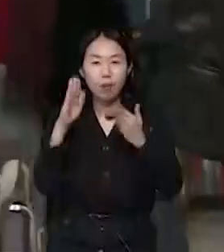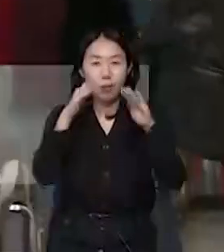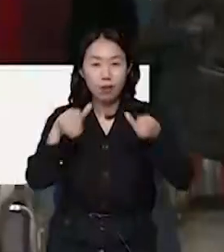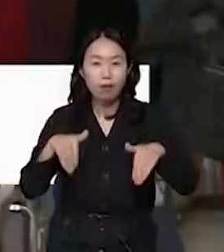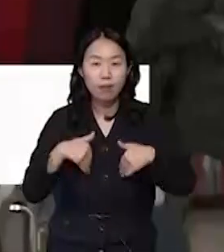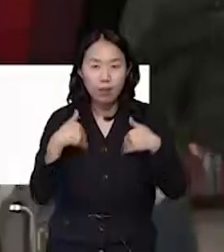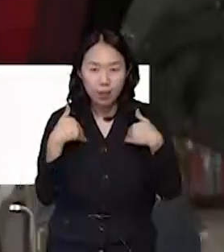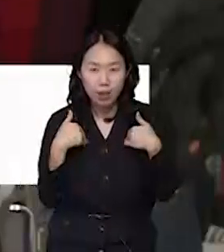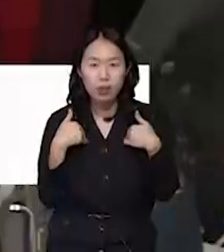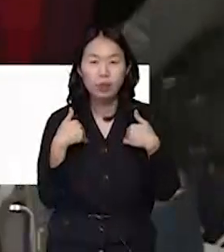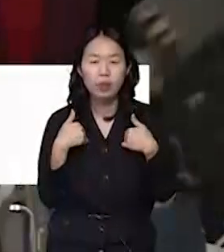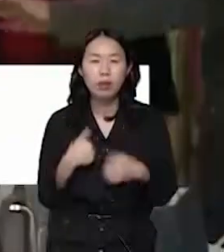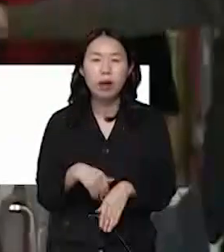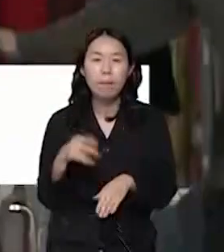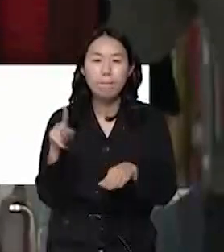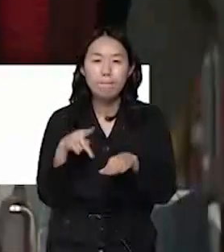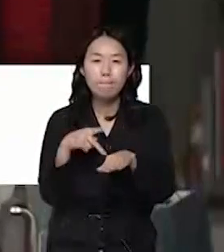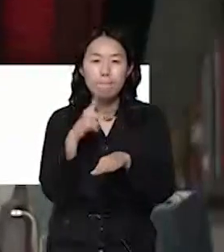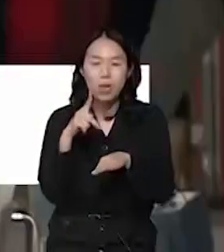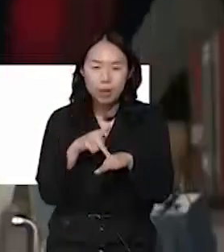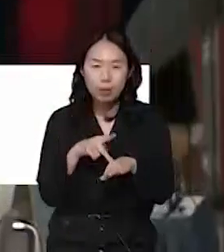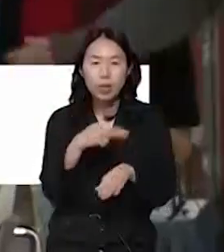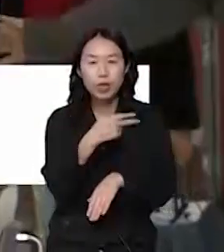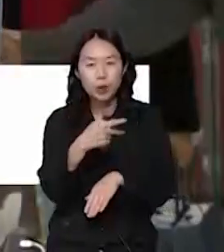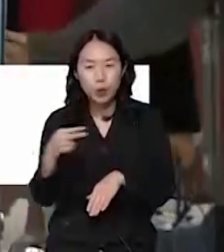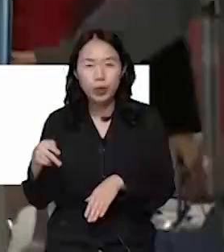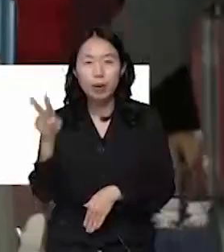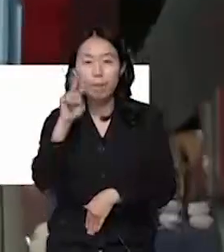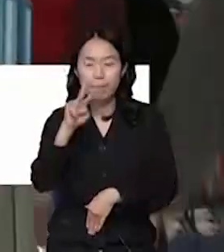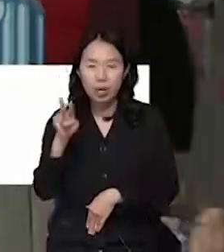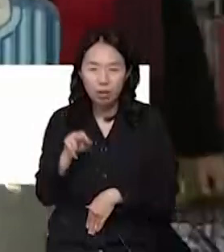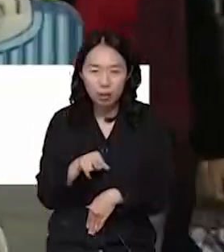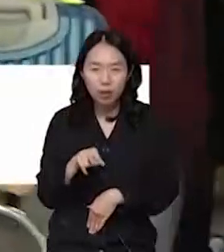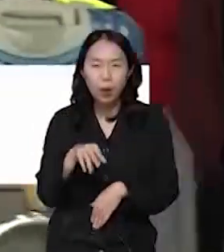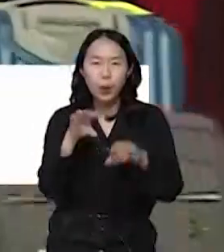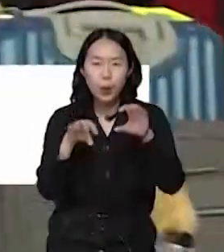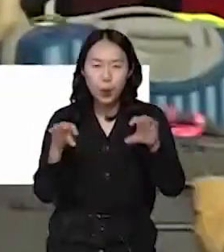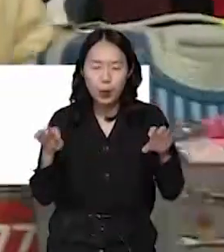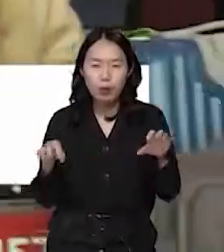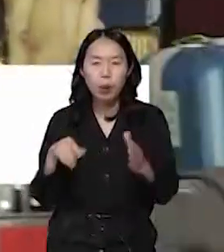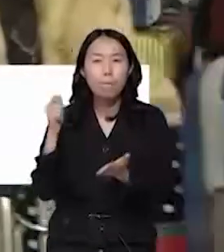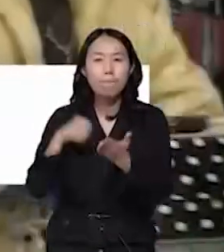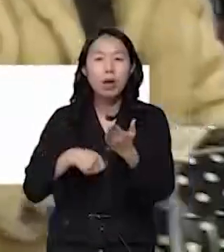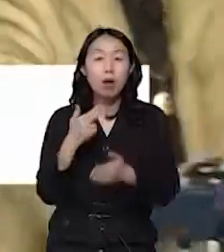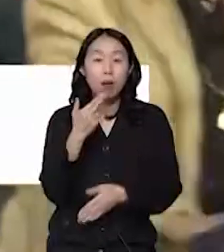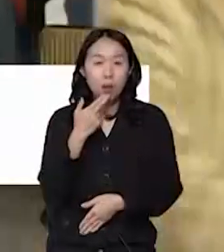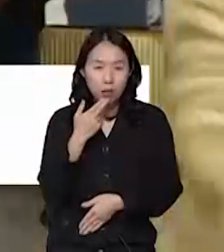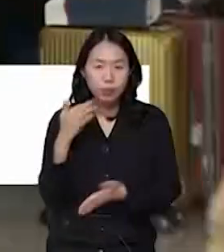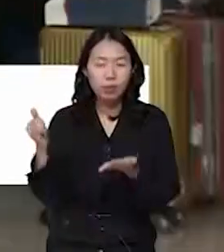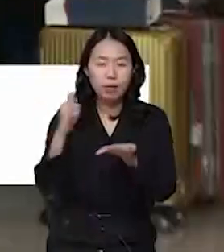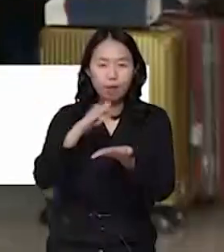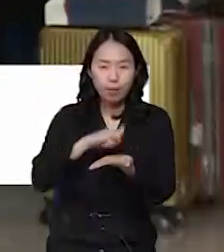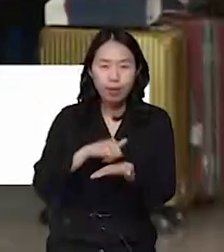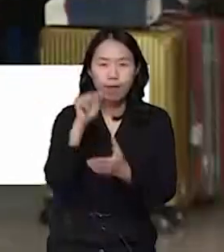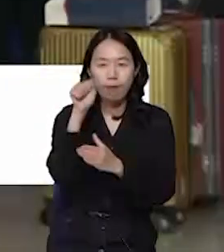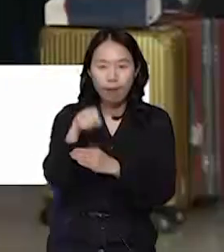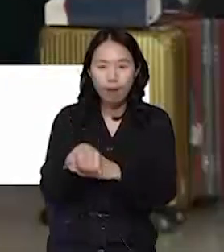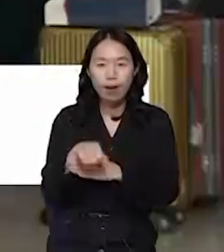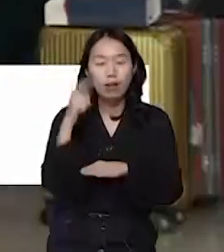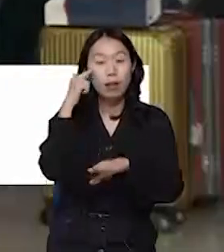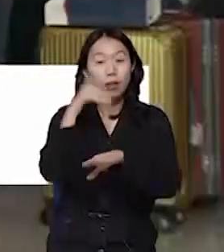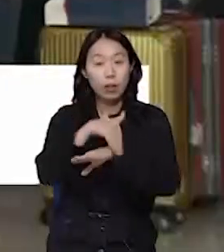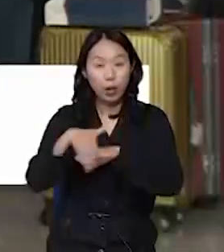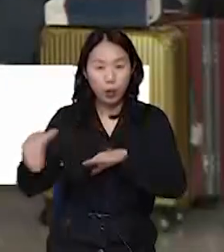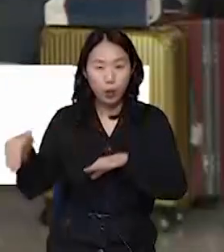전남에서는 필리핀, 인도네시아, 베트남의 무사증 제도를 상반기에 도입할 예정이